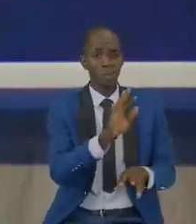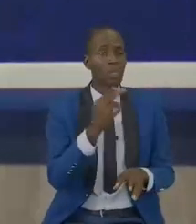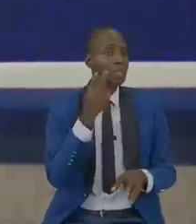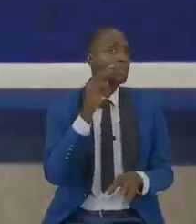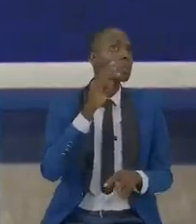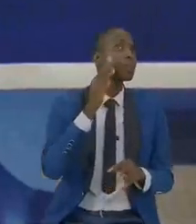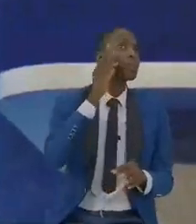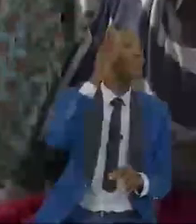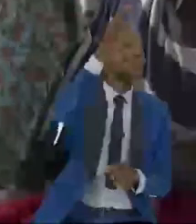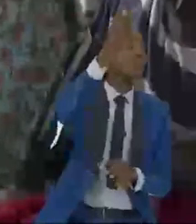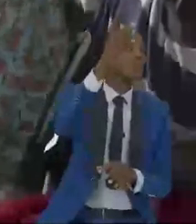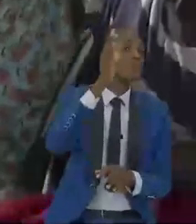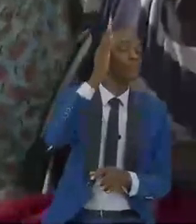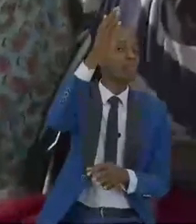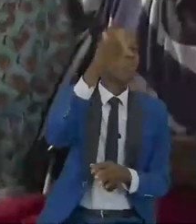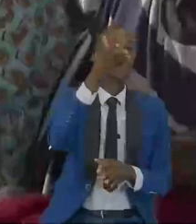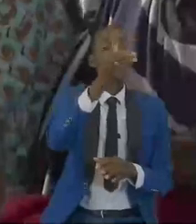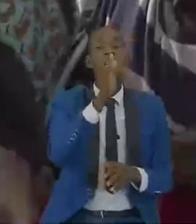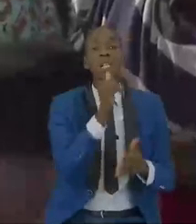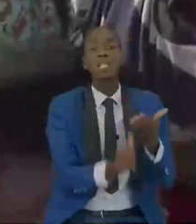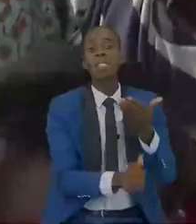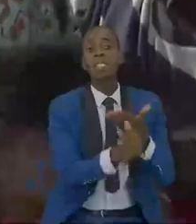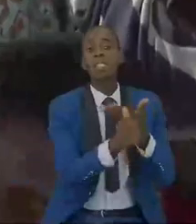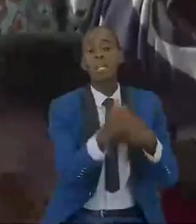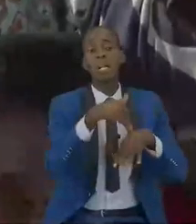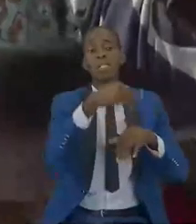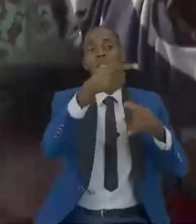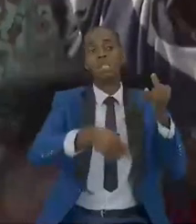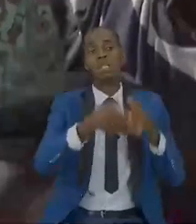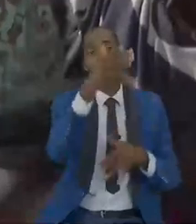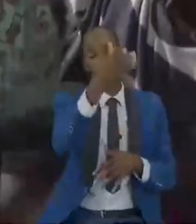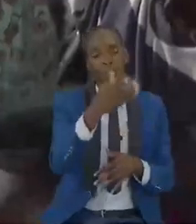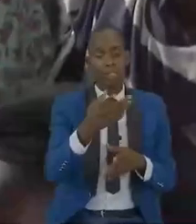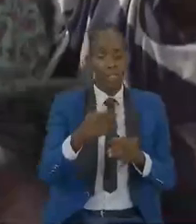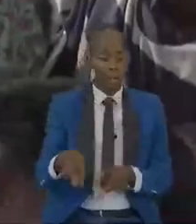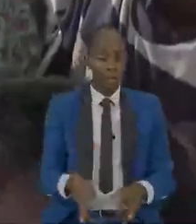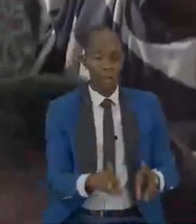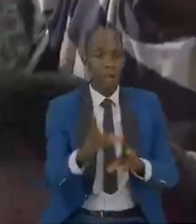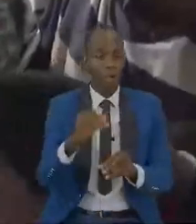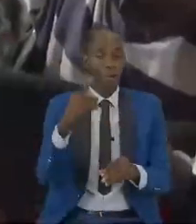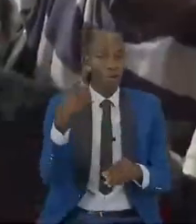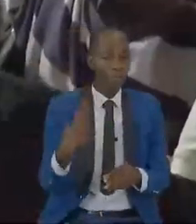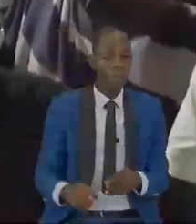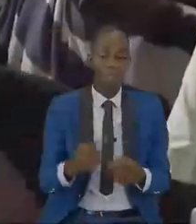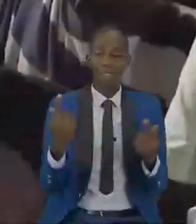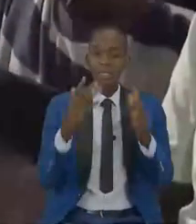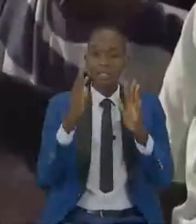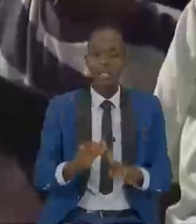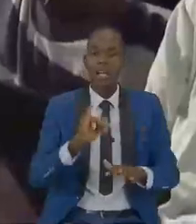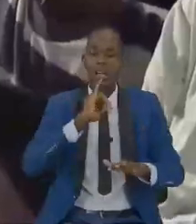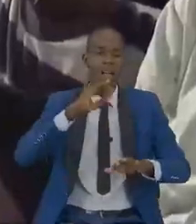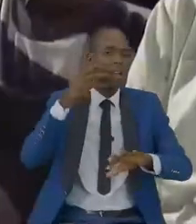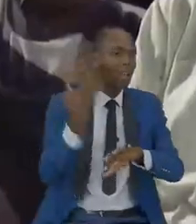dit, regarde devant toi, il y a le danger sur cette route que tu